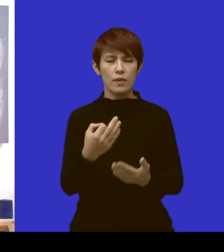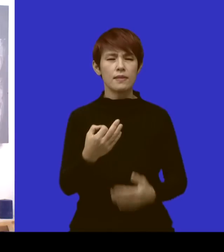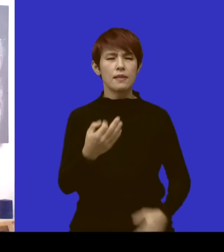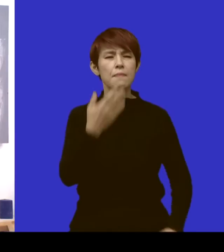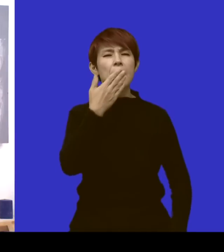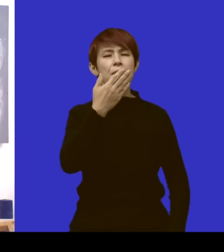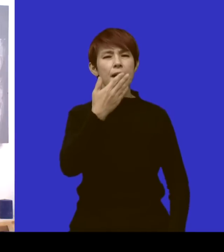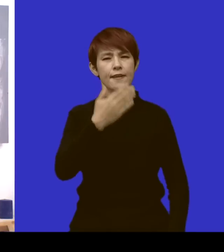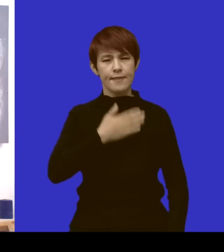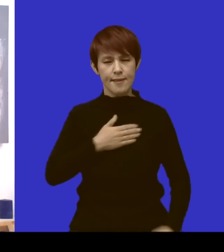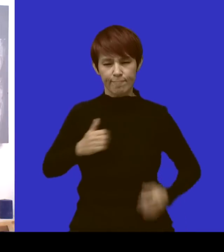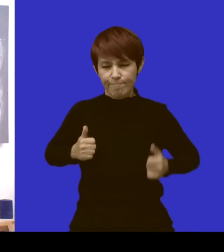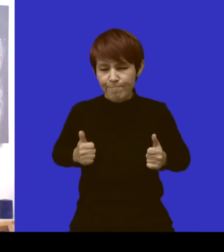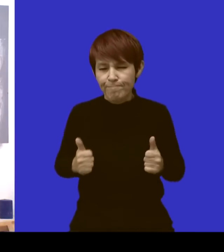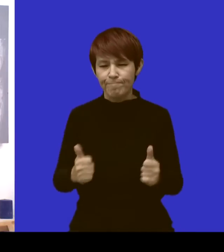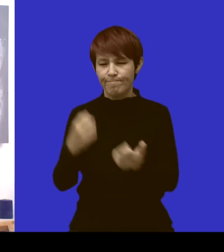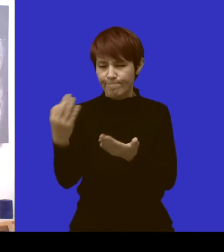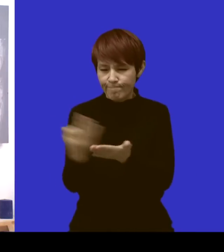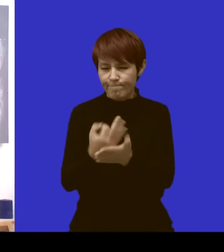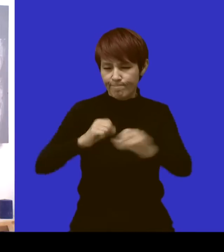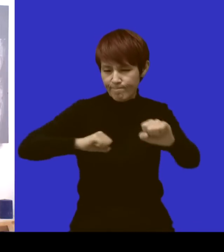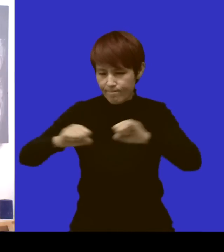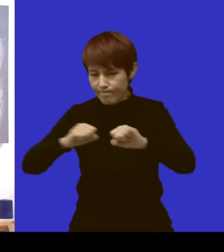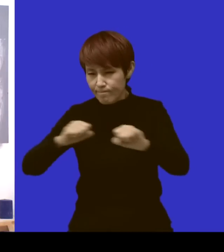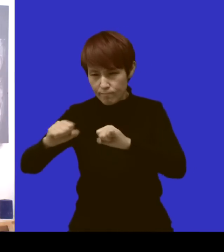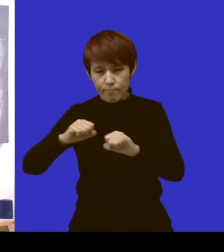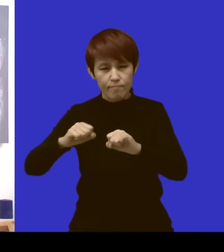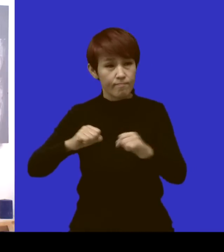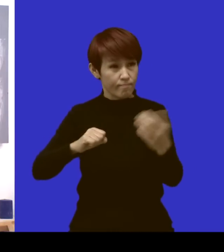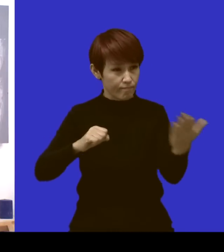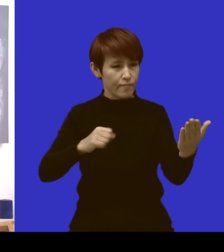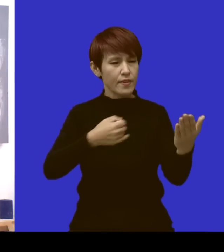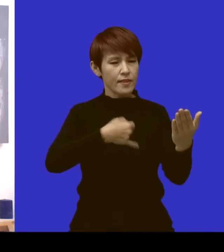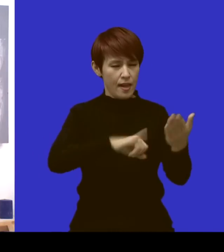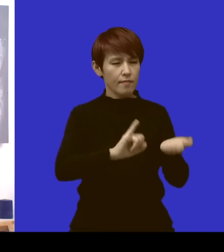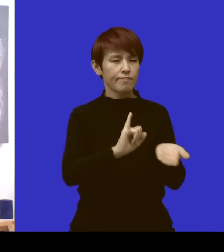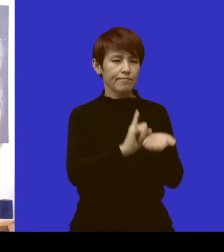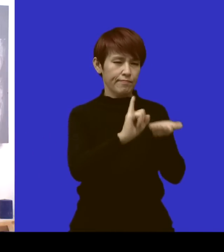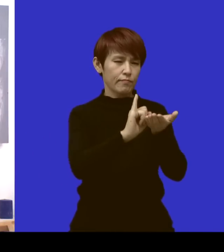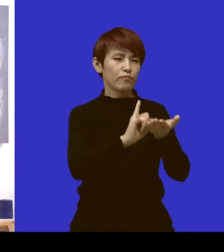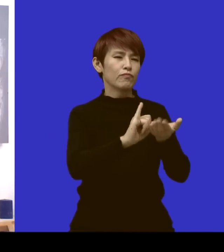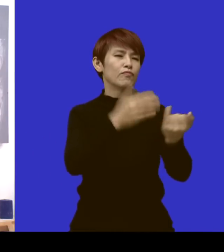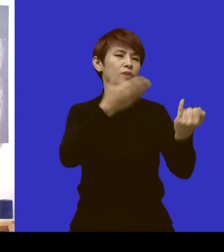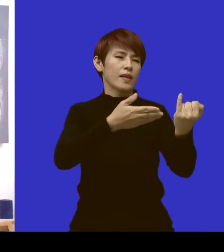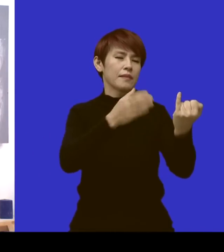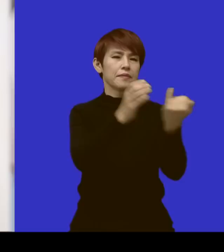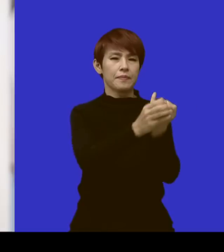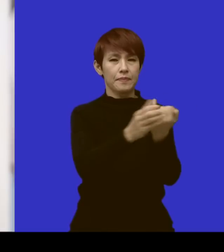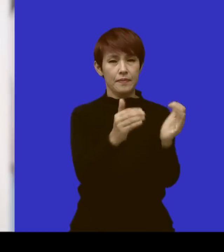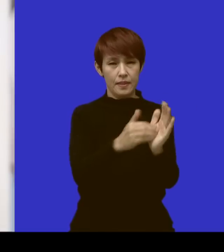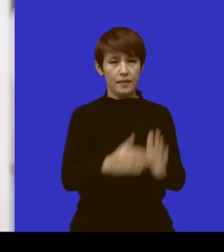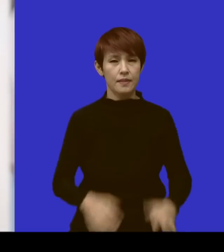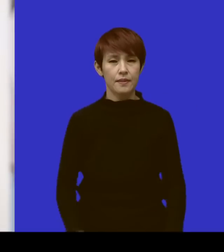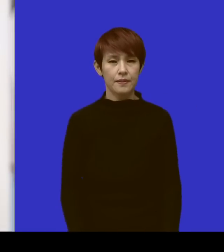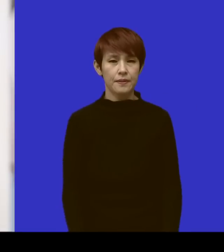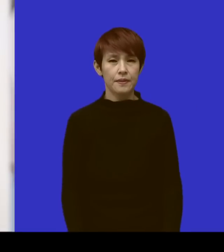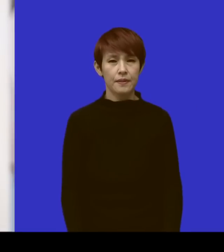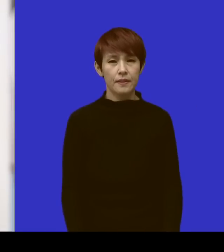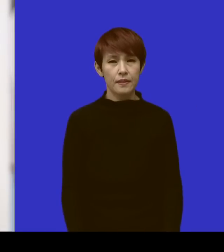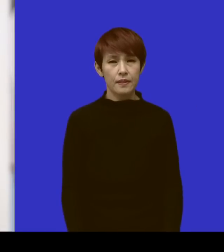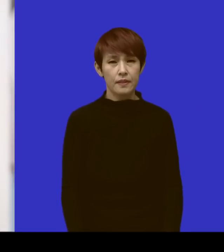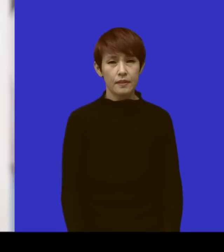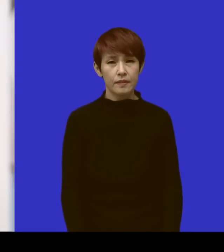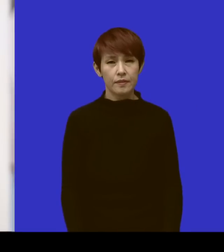있다. 내가 최선을 다해서 움직일 테니까 너는 아이만 케어해라. 이렇게 했던 거고 그게